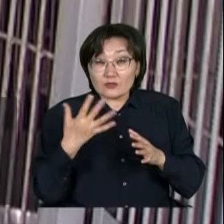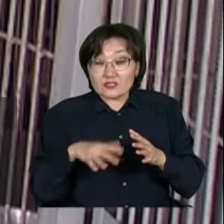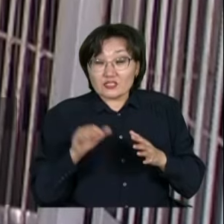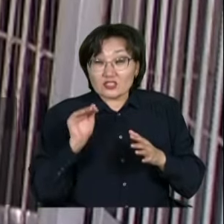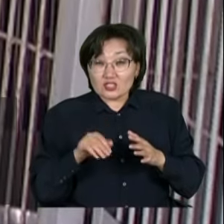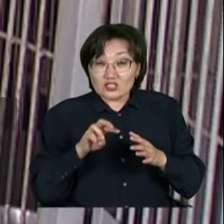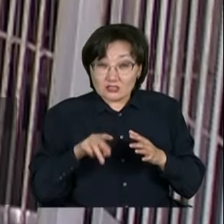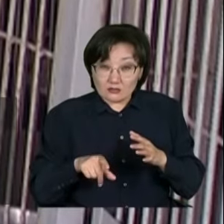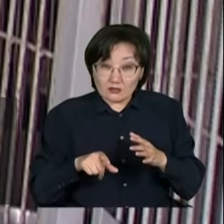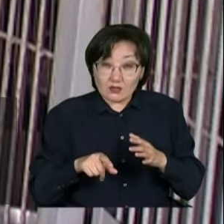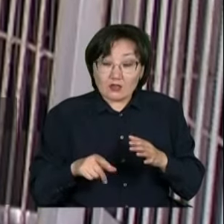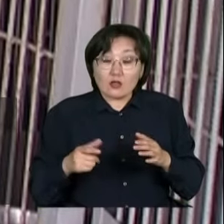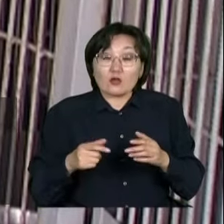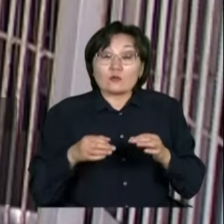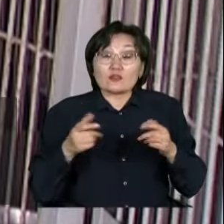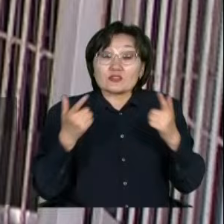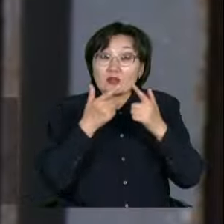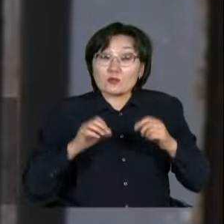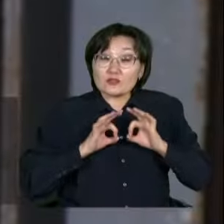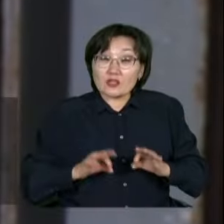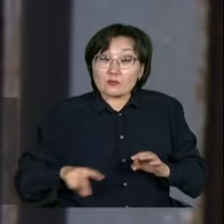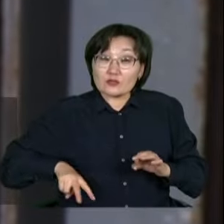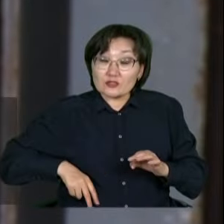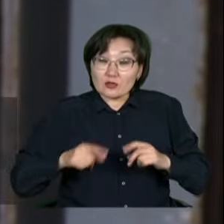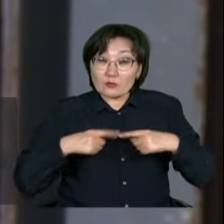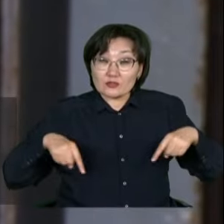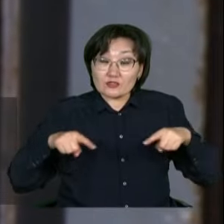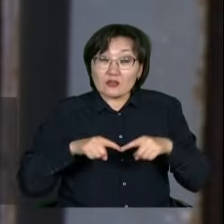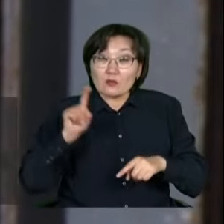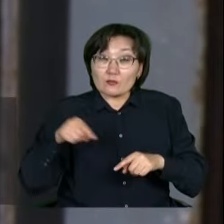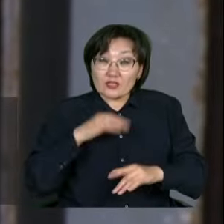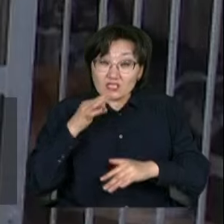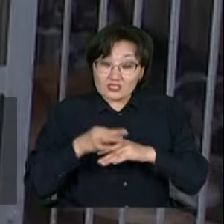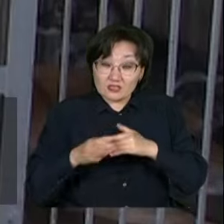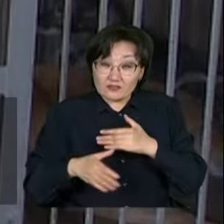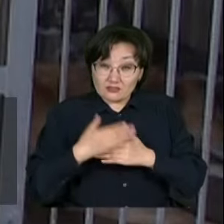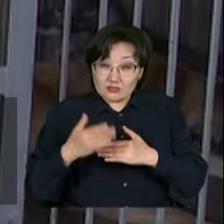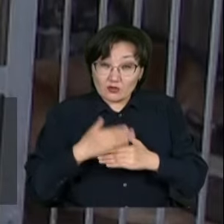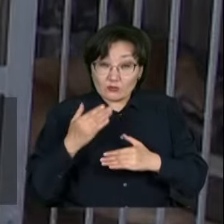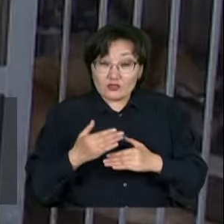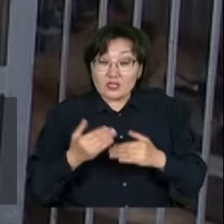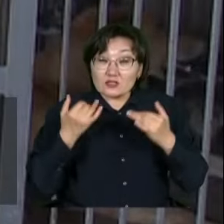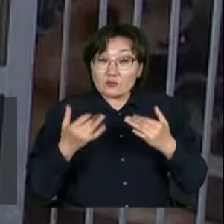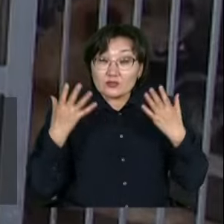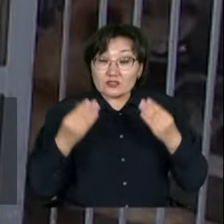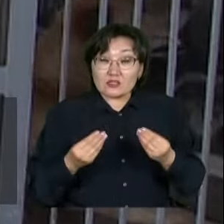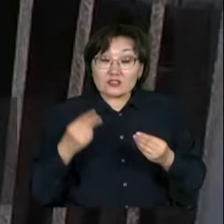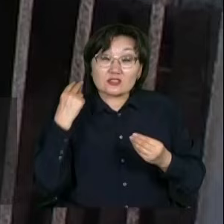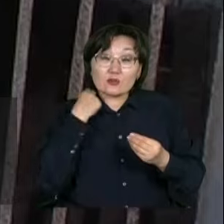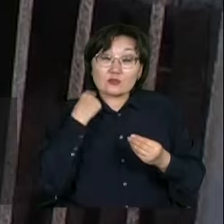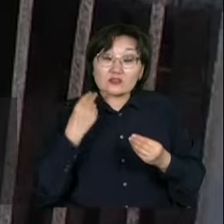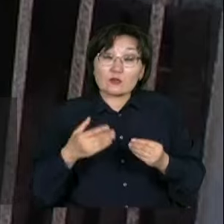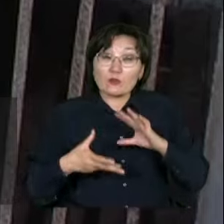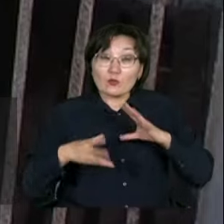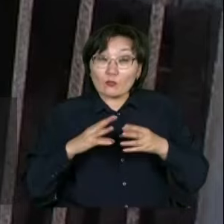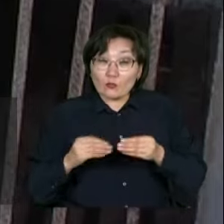тысяч тенге. По данным прокуратуры, директор учреждения привлечен к административной ответственности. К слову, на сегодня сумма задолженности